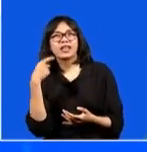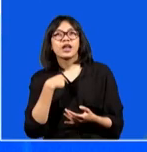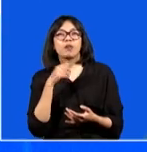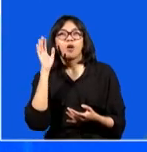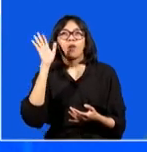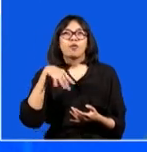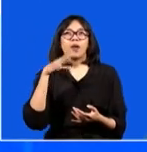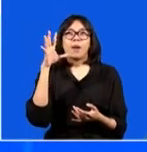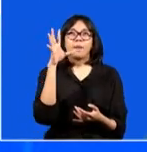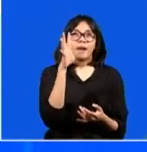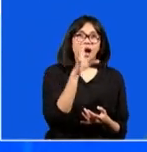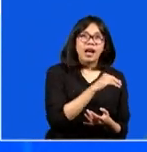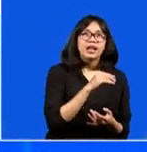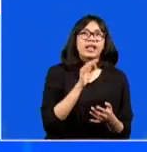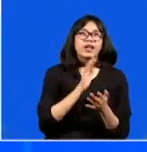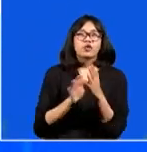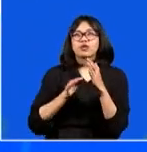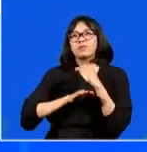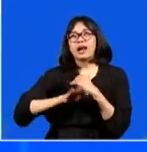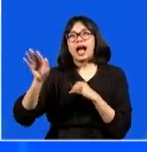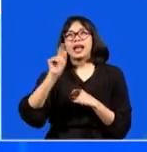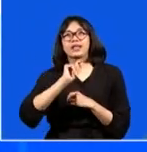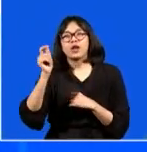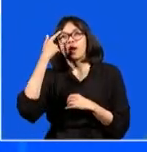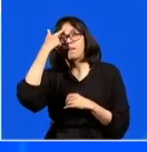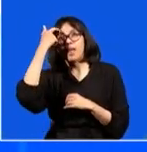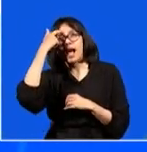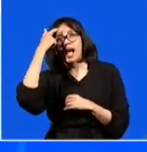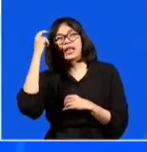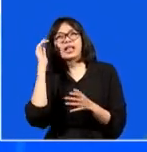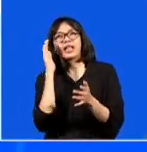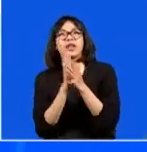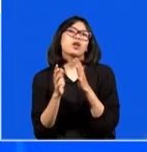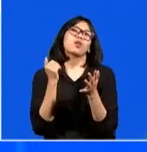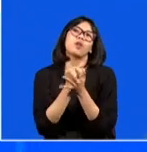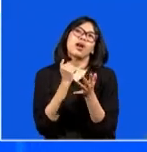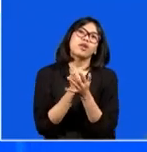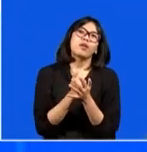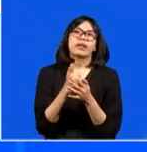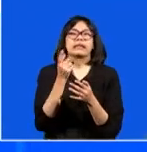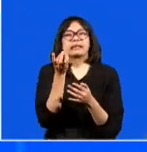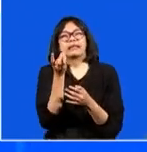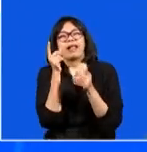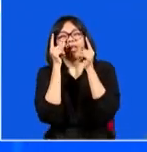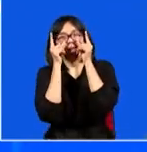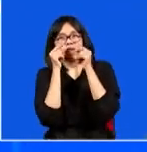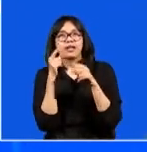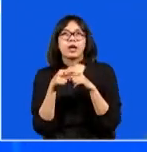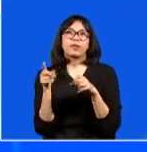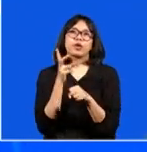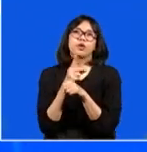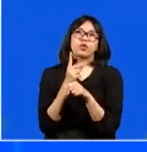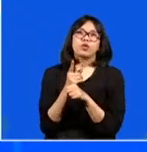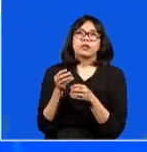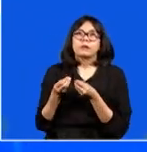pulang syutingnya malam tetap saya langsung berangkat ke sekolah Saya belajar di sana ya kan walaupun agak ngeri-ngeriep ngantuk sedikit tapi guru saya langsung memberikan